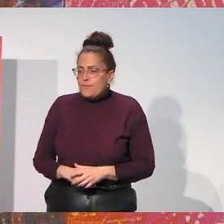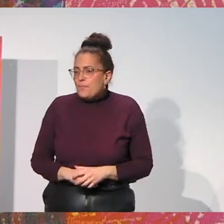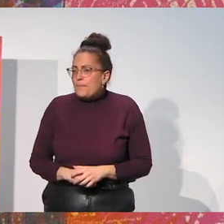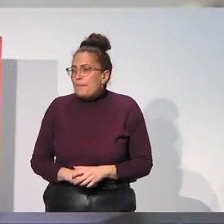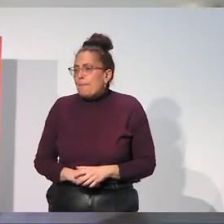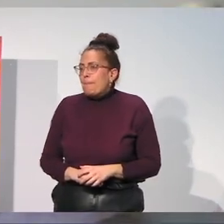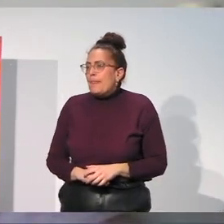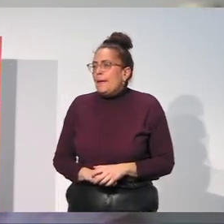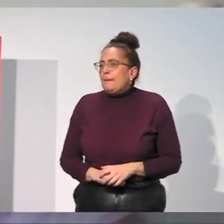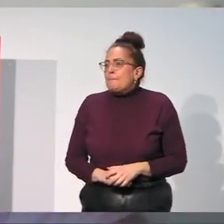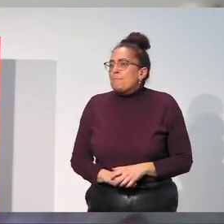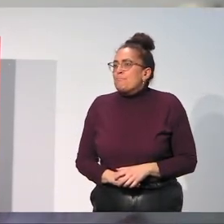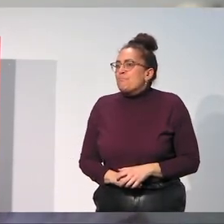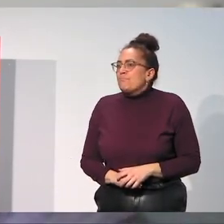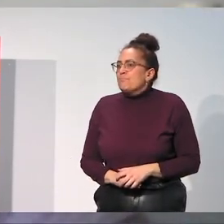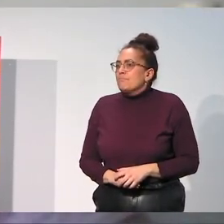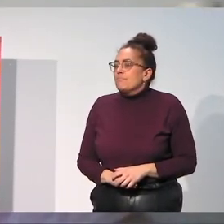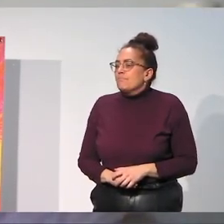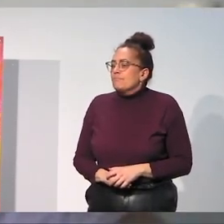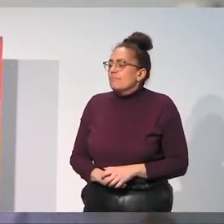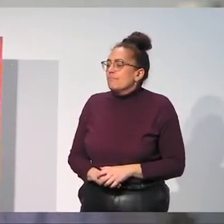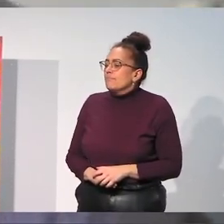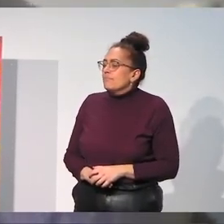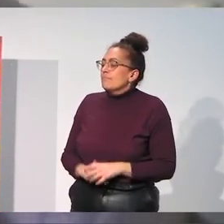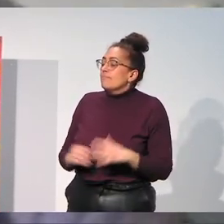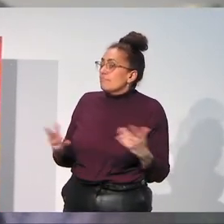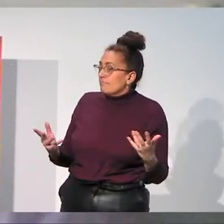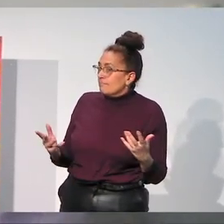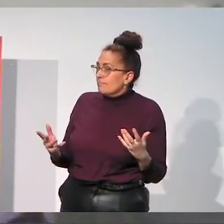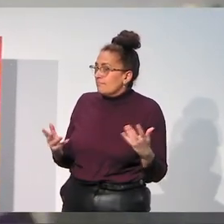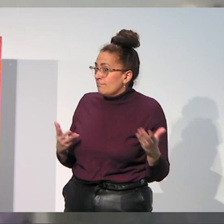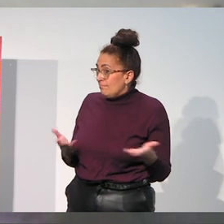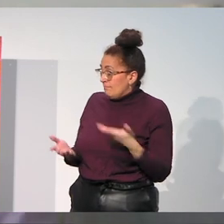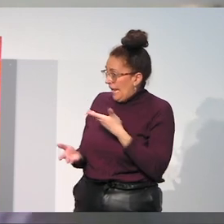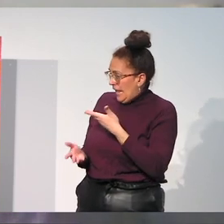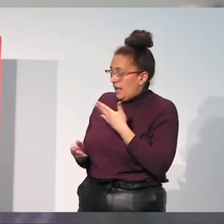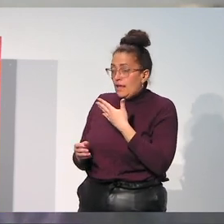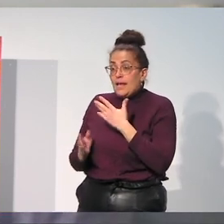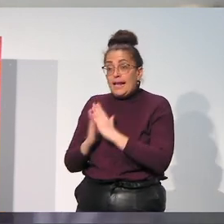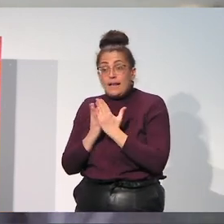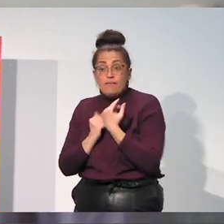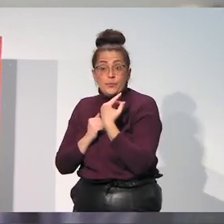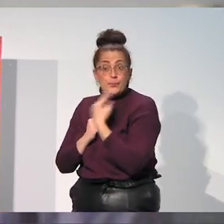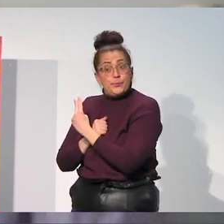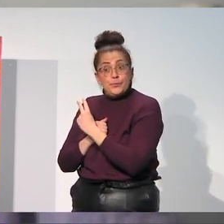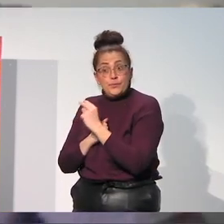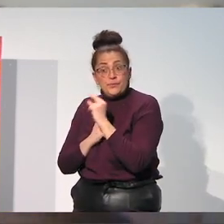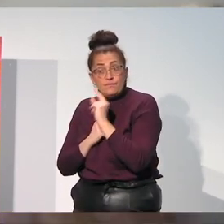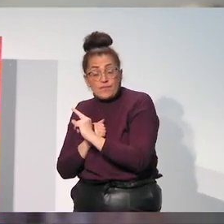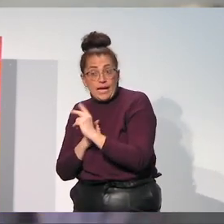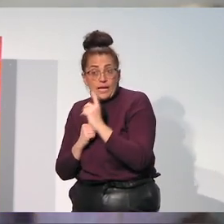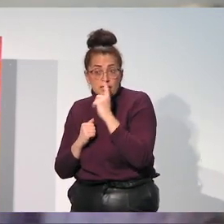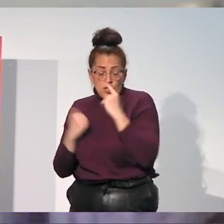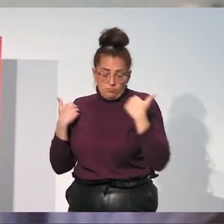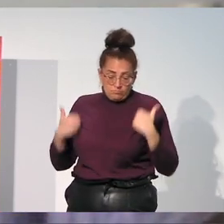Exactement. Et toutefois, ton travail, le livre que tu as écrit, était humblement le mien et celui de tant